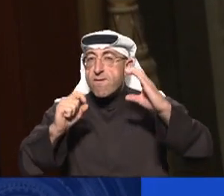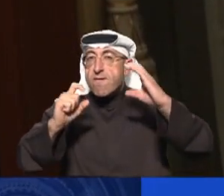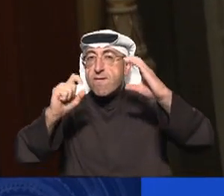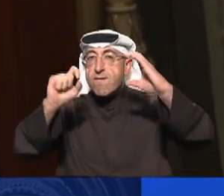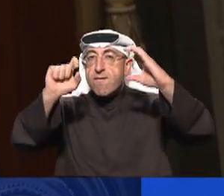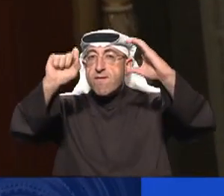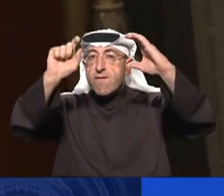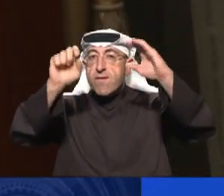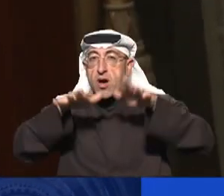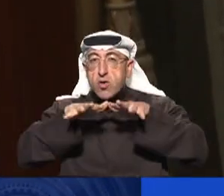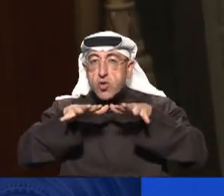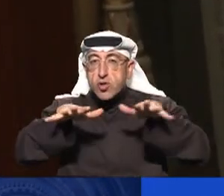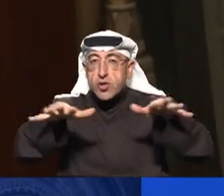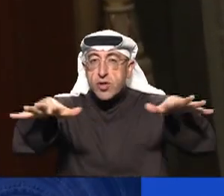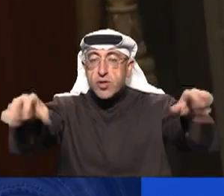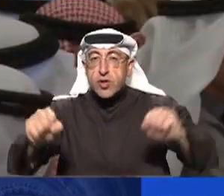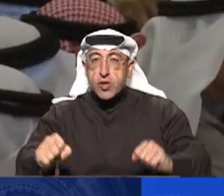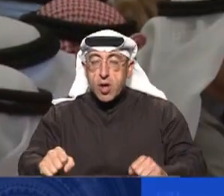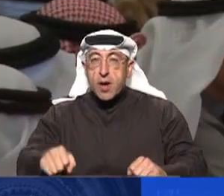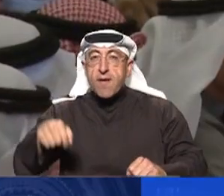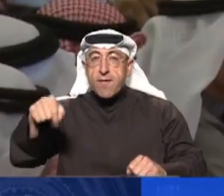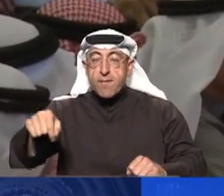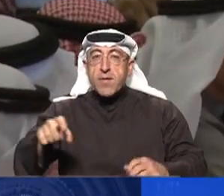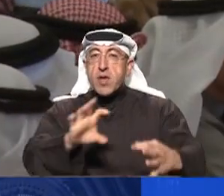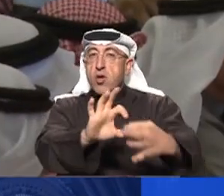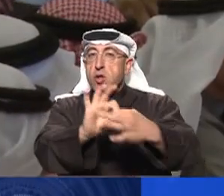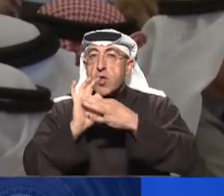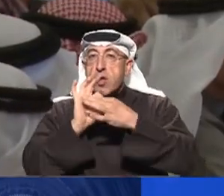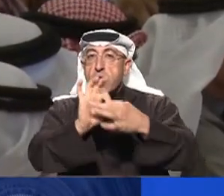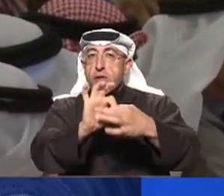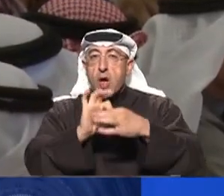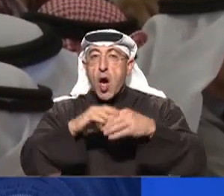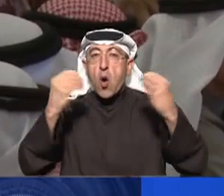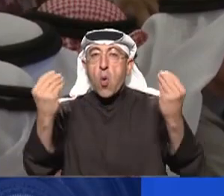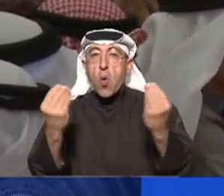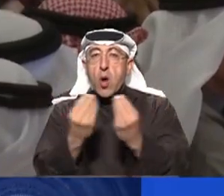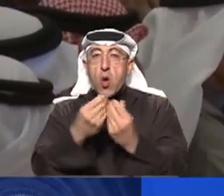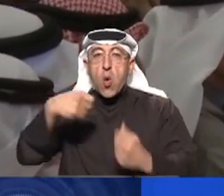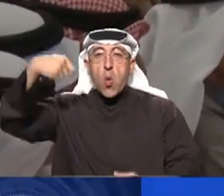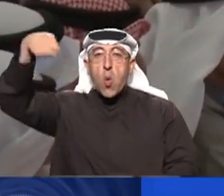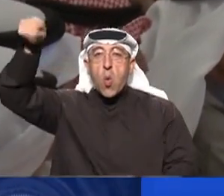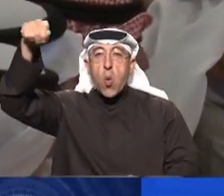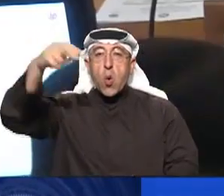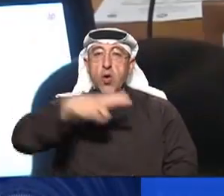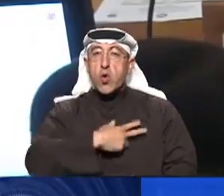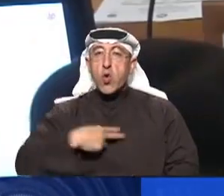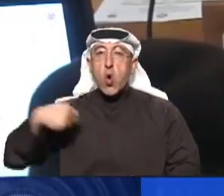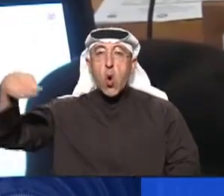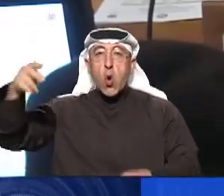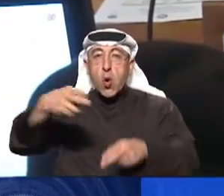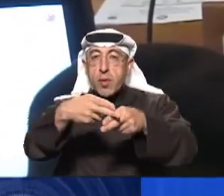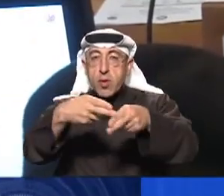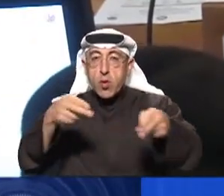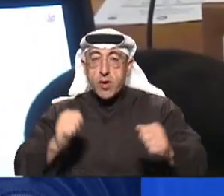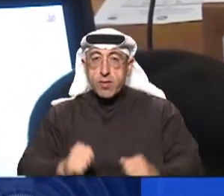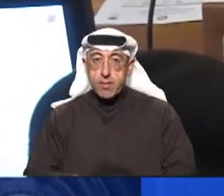تكثيف الجهود والتنسيق بين جميع الجهات والوزارات والمؤسسات الحكومية فيما بينها.